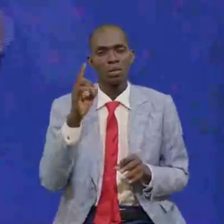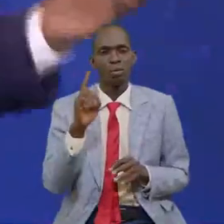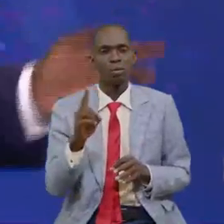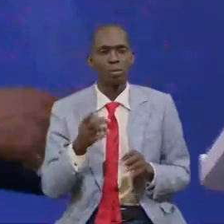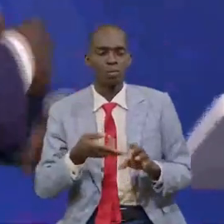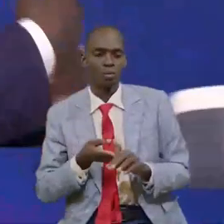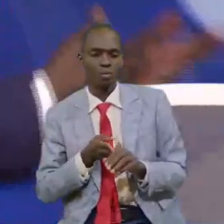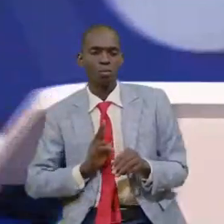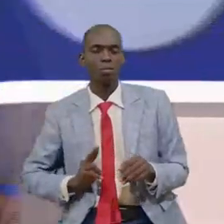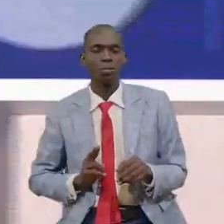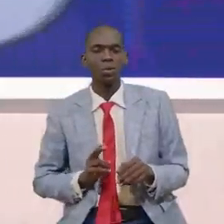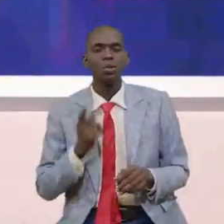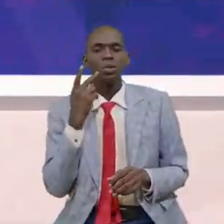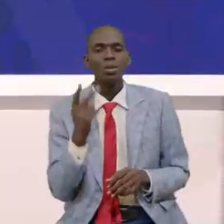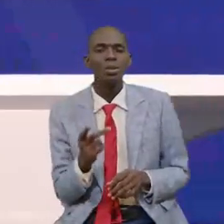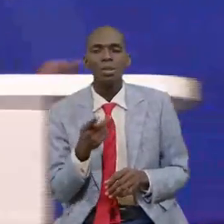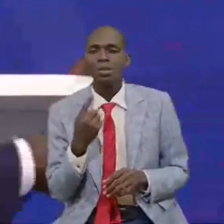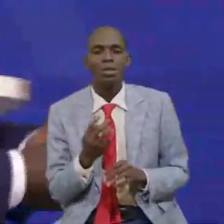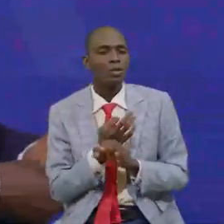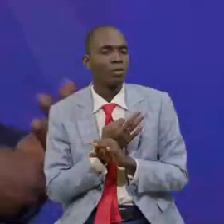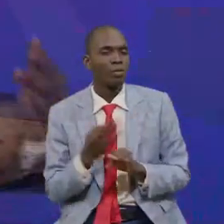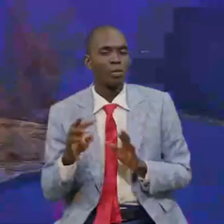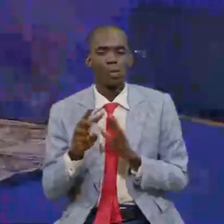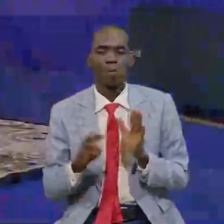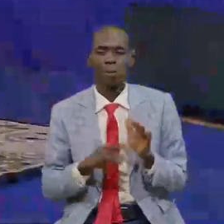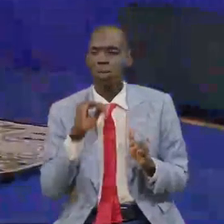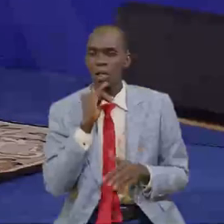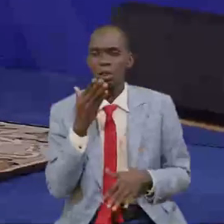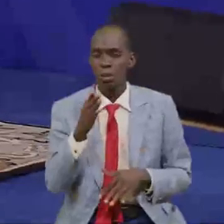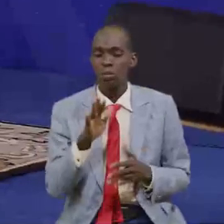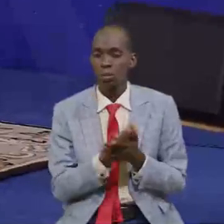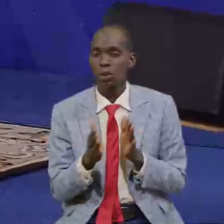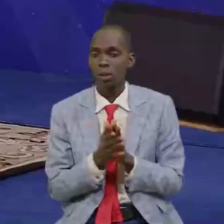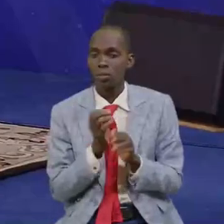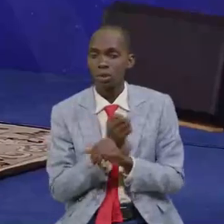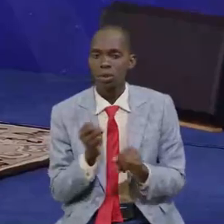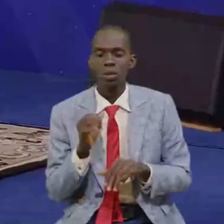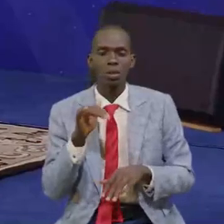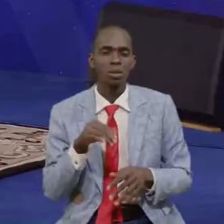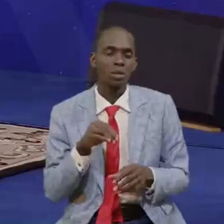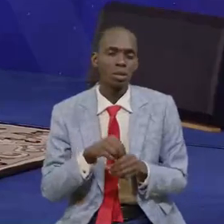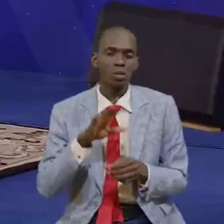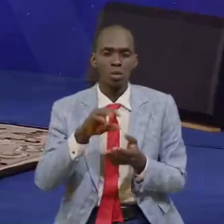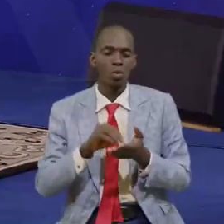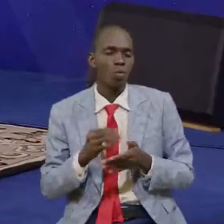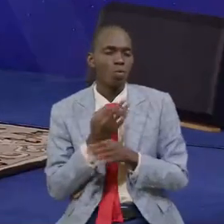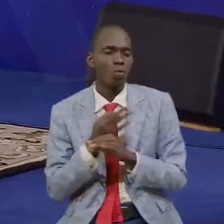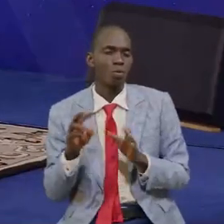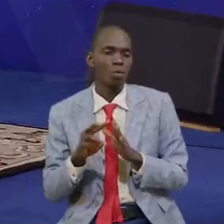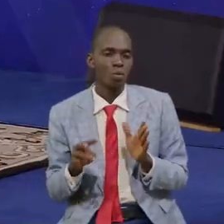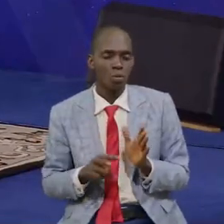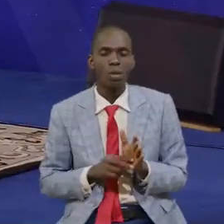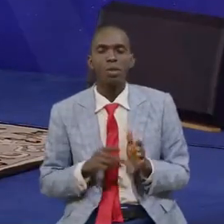Si quelqu'un, mais s'il se retire, le libre arbitre est là. Tu es sauvé, le libre arbitre sera là. Tu es sanctifié, le libre arbitre est